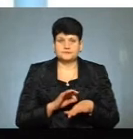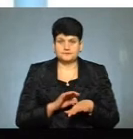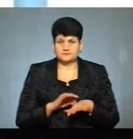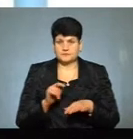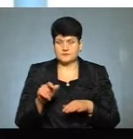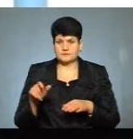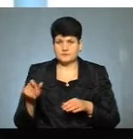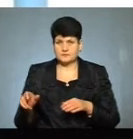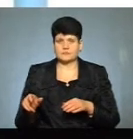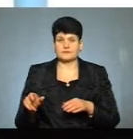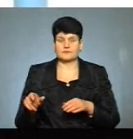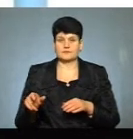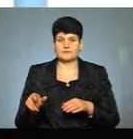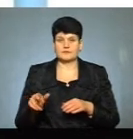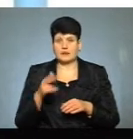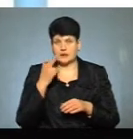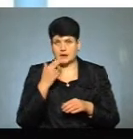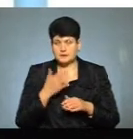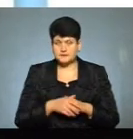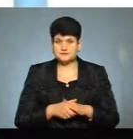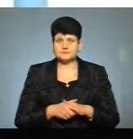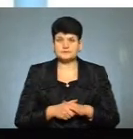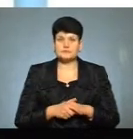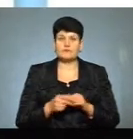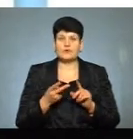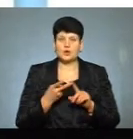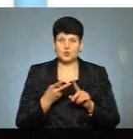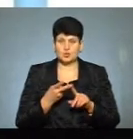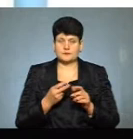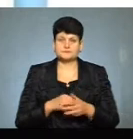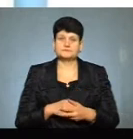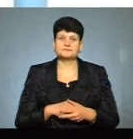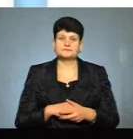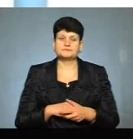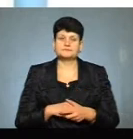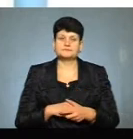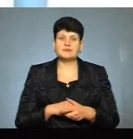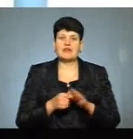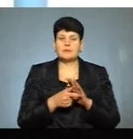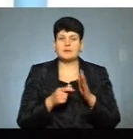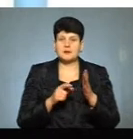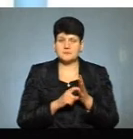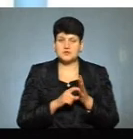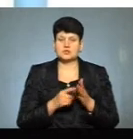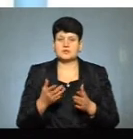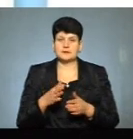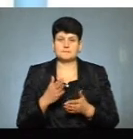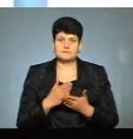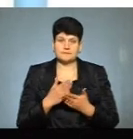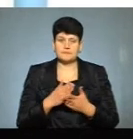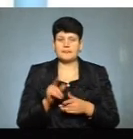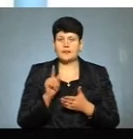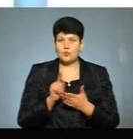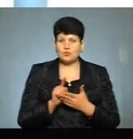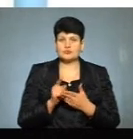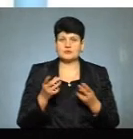небезпеку зараження вірусом грипу. По-друге, в приміщенні, де перебувають, обов'язково треба,